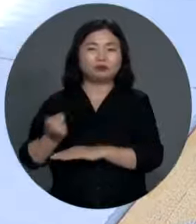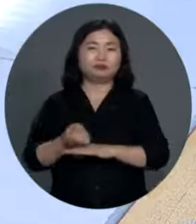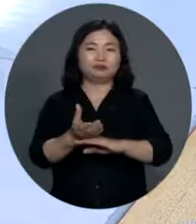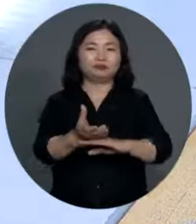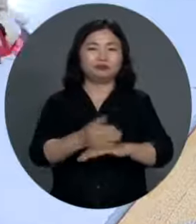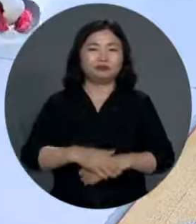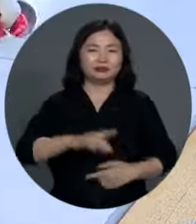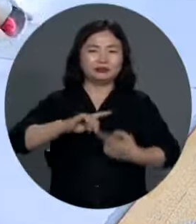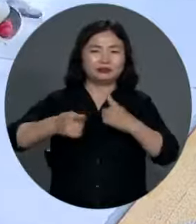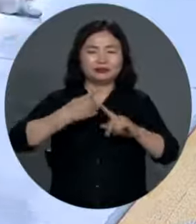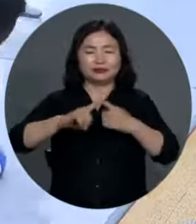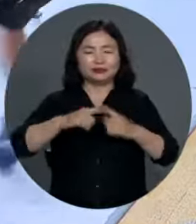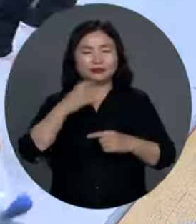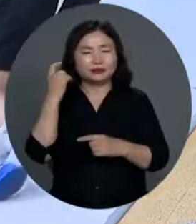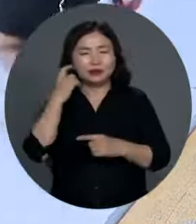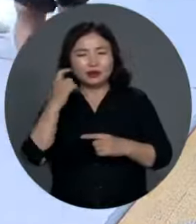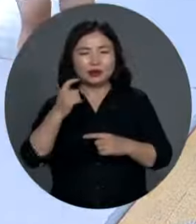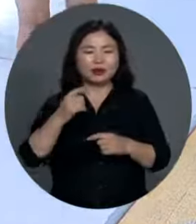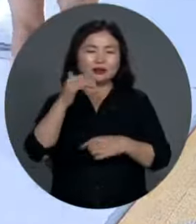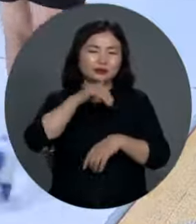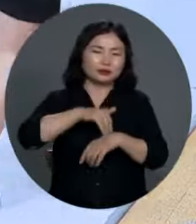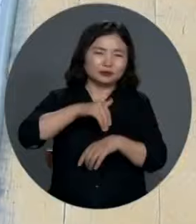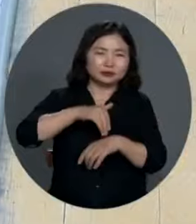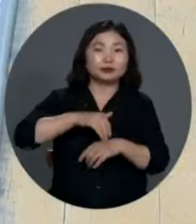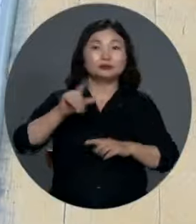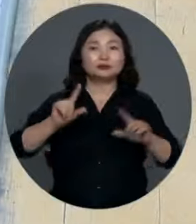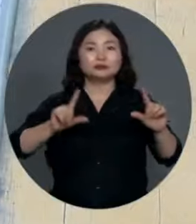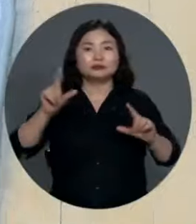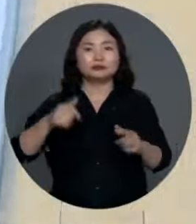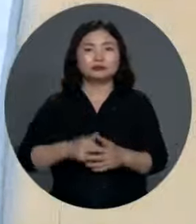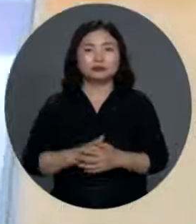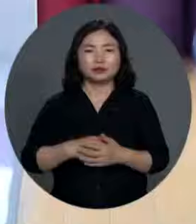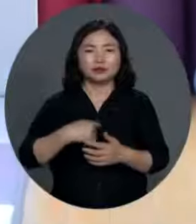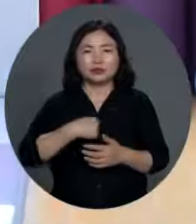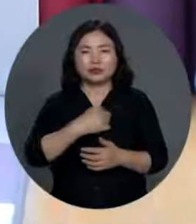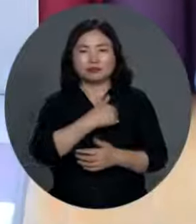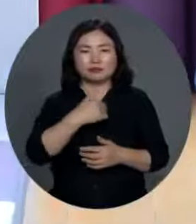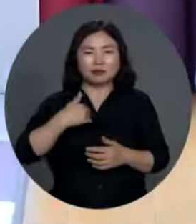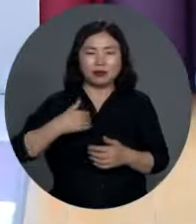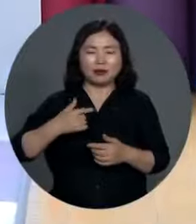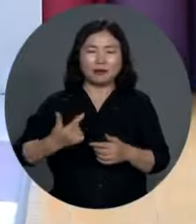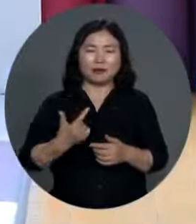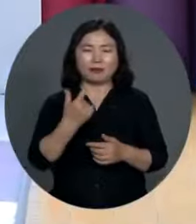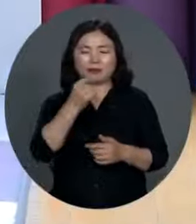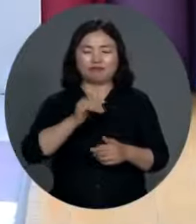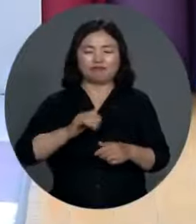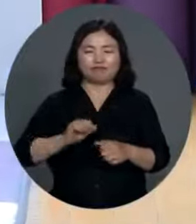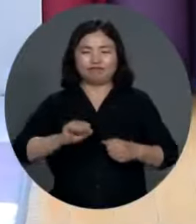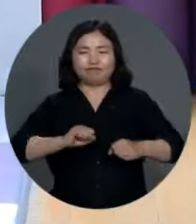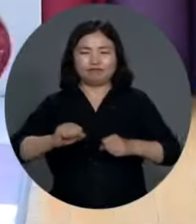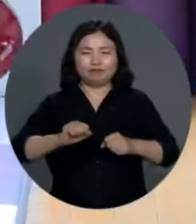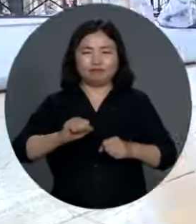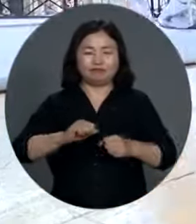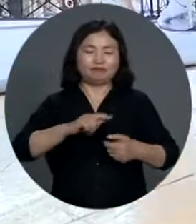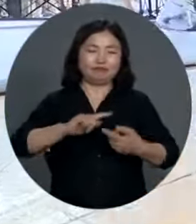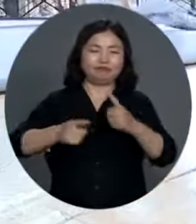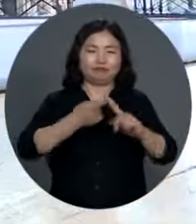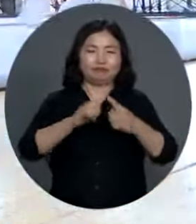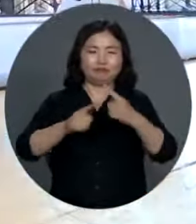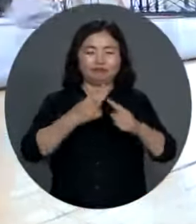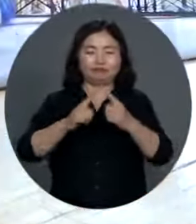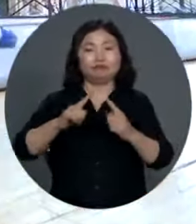팔날이 부딪히는 소리가 체육관을 가득 울립니다. 자신감 넘치는 빠른 스텝에 진검승부가 쉴 새